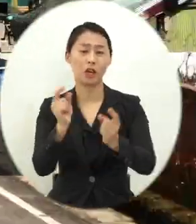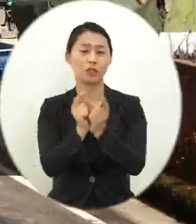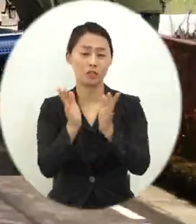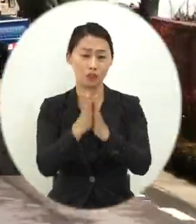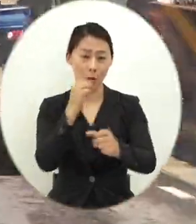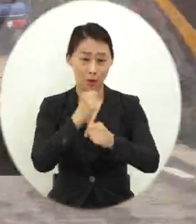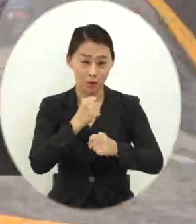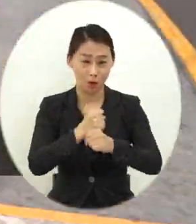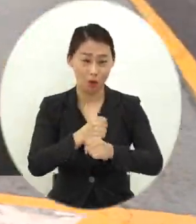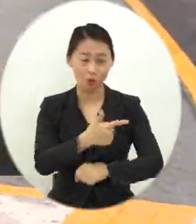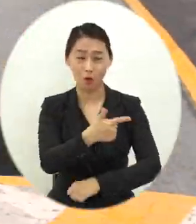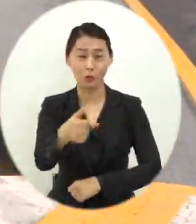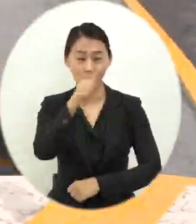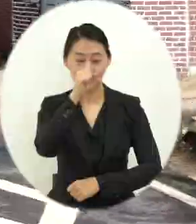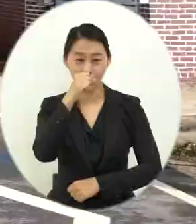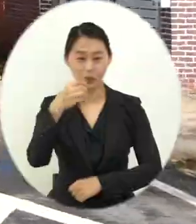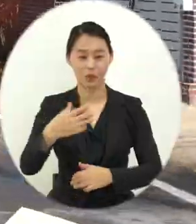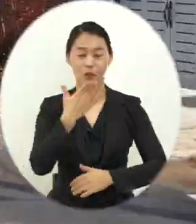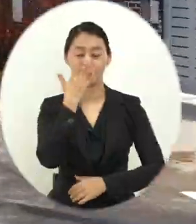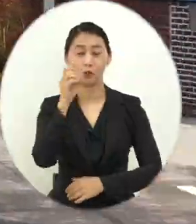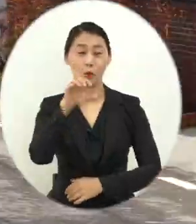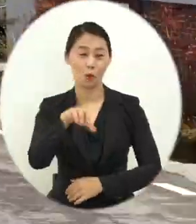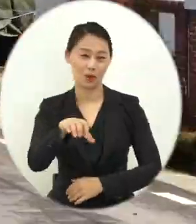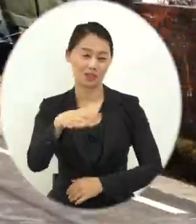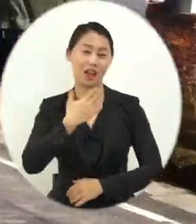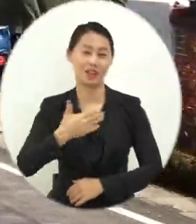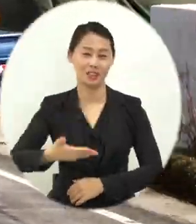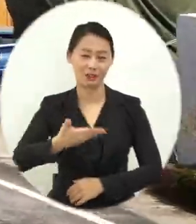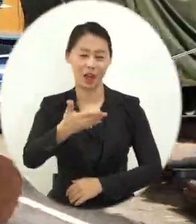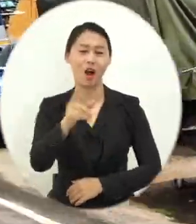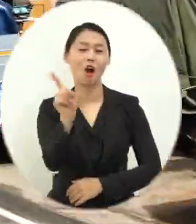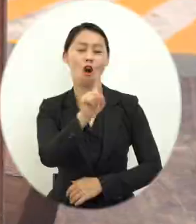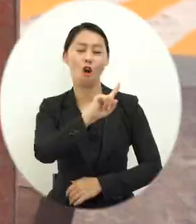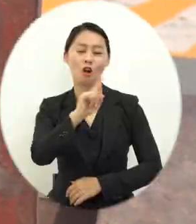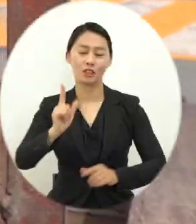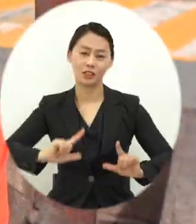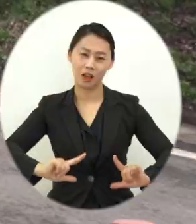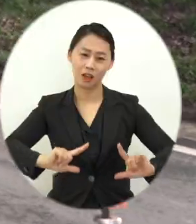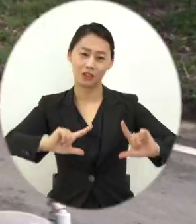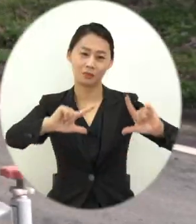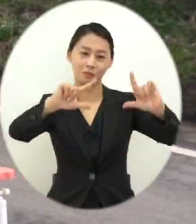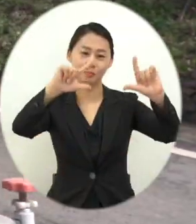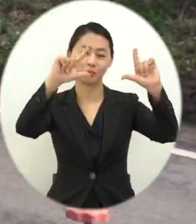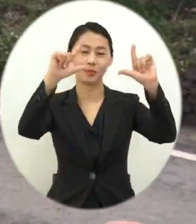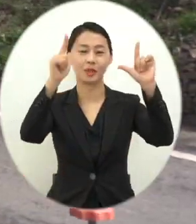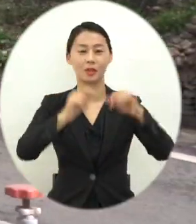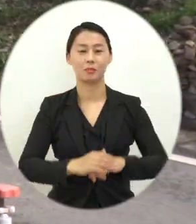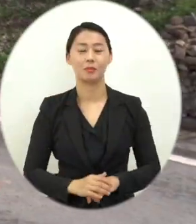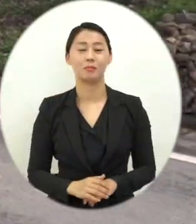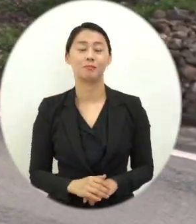마을을 깨끗이 가꾸자는 게 어짜요? 순천 행자가 알려드려. 어느 날